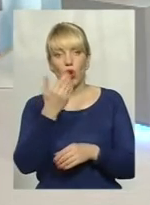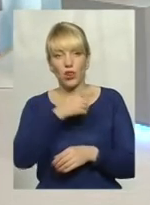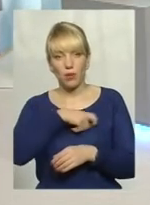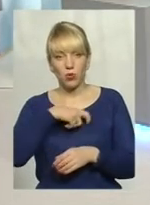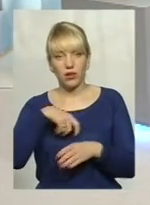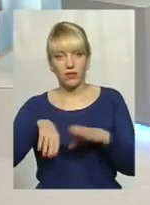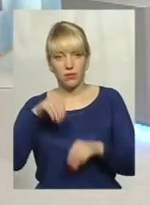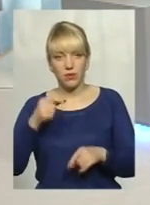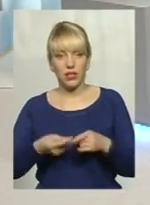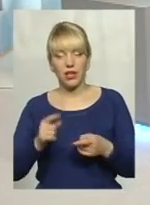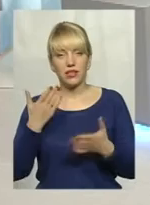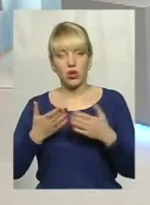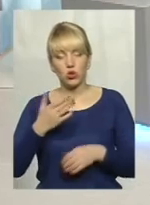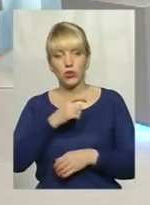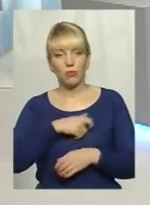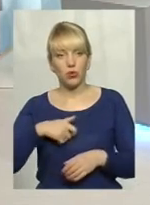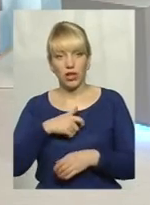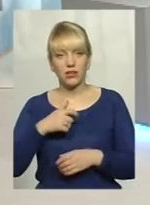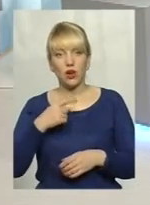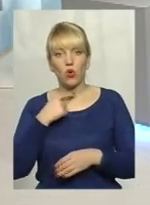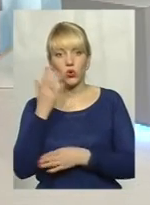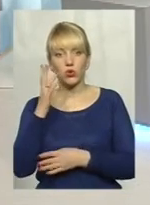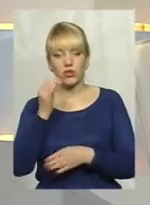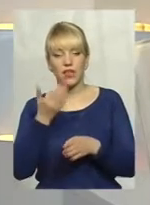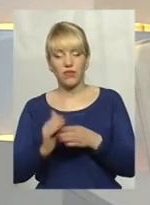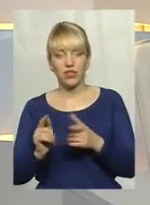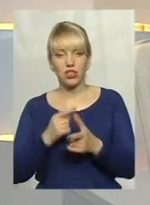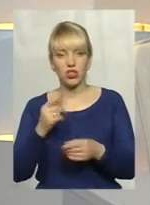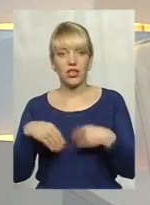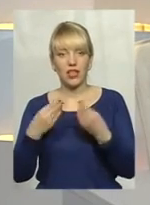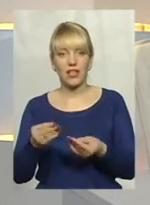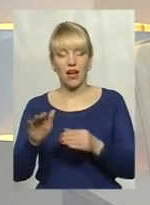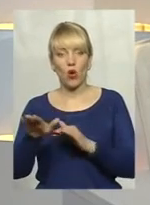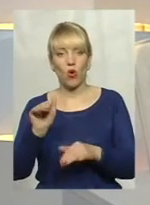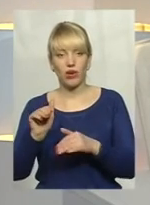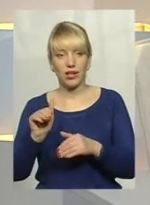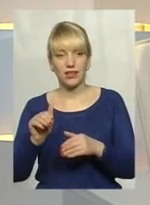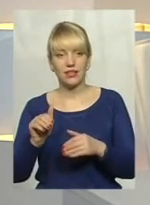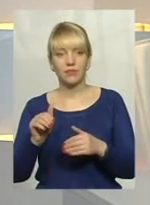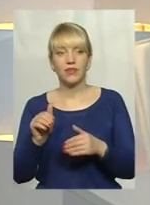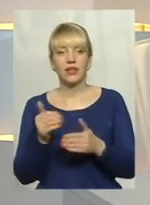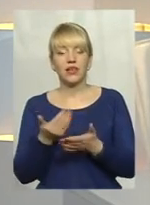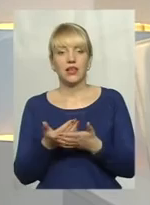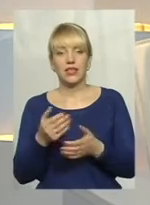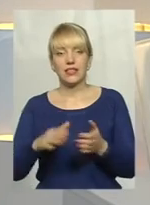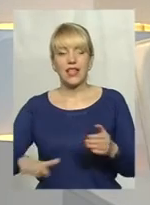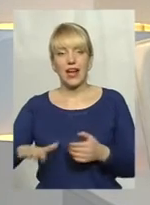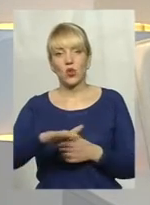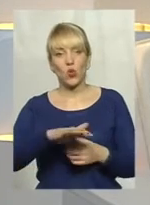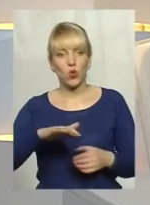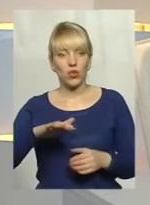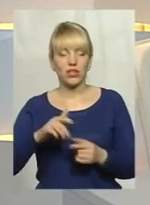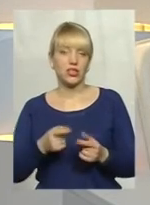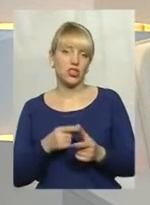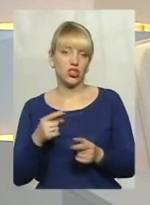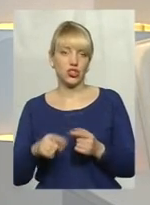Водночас, якщо депутат голосує за виділення там чи надання в оренду певної території або